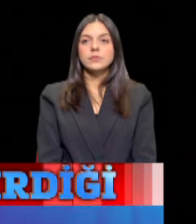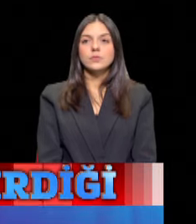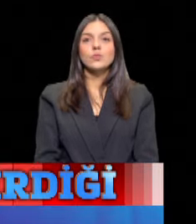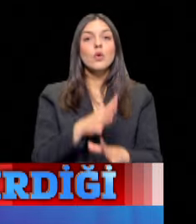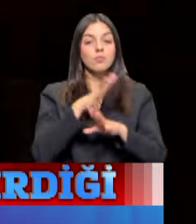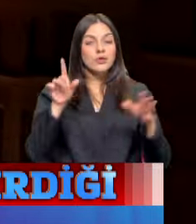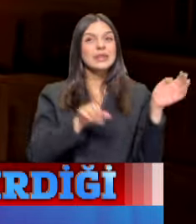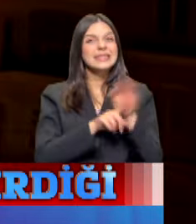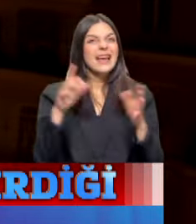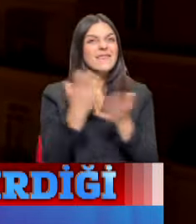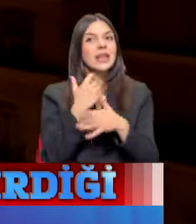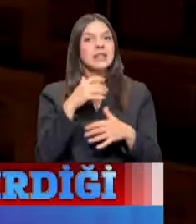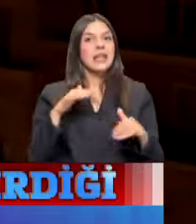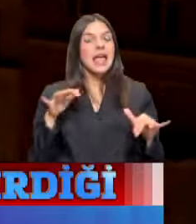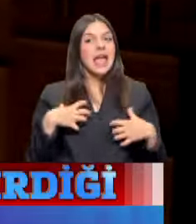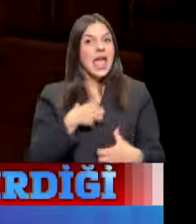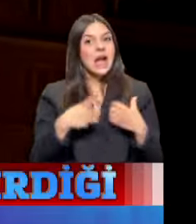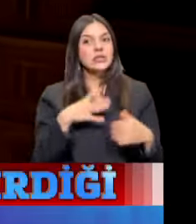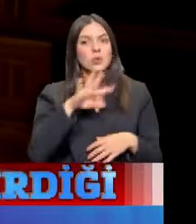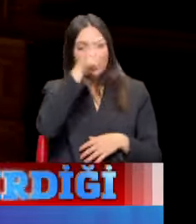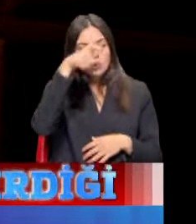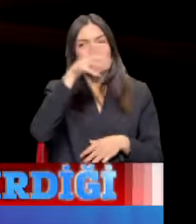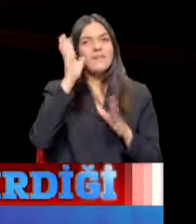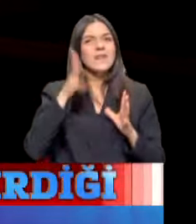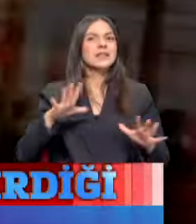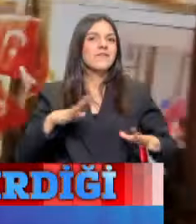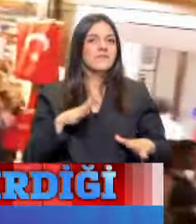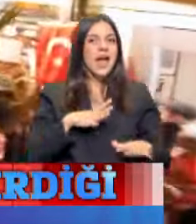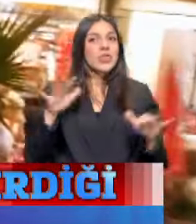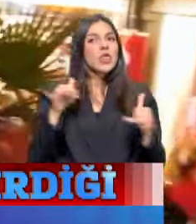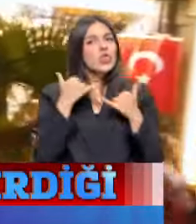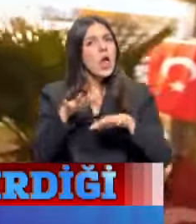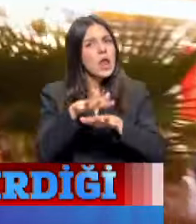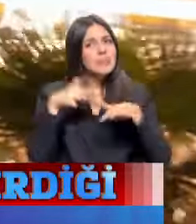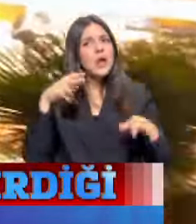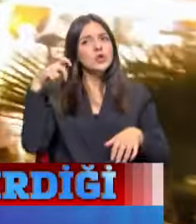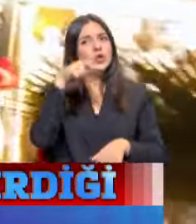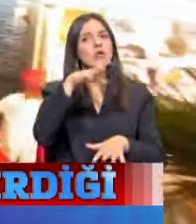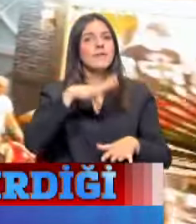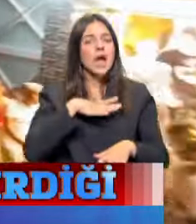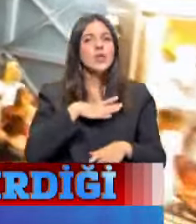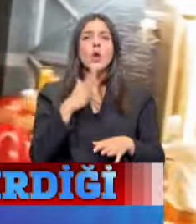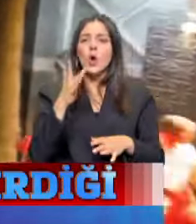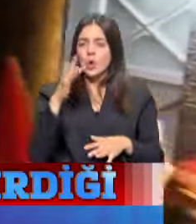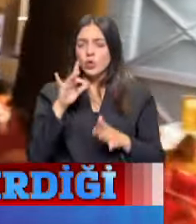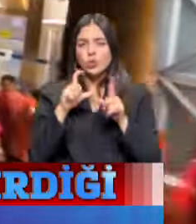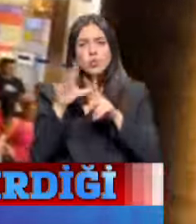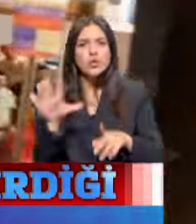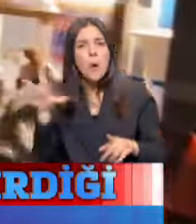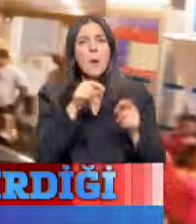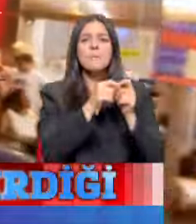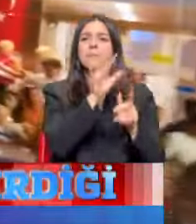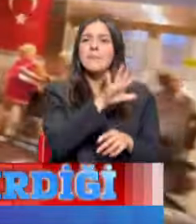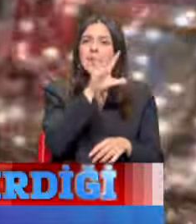Büyük zaferin coşkusu yurdu sardı. Yurdun dört bir yanında 30 Ağustos törenleri, etkinlikleri, yürüyüşleri vardı. Doğusundan batısına, kuzeyinden